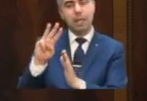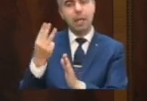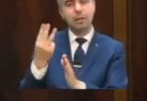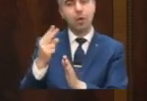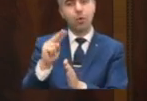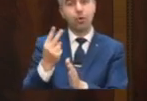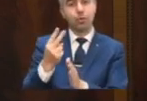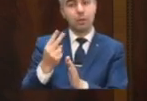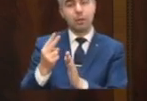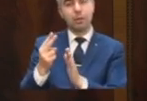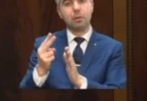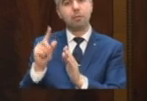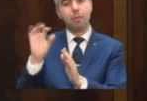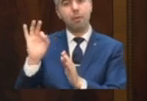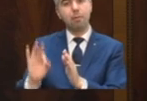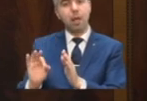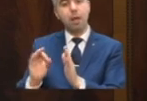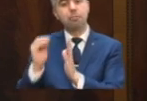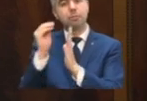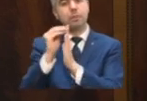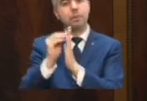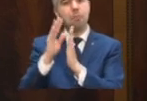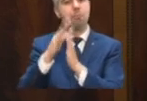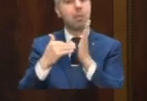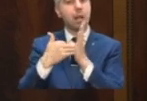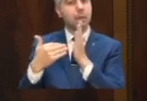التي خططتم لها. ماذا يعني ذلك؟